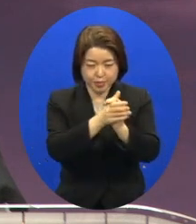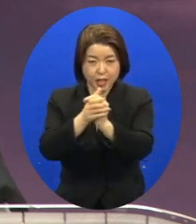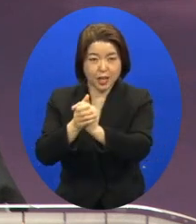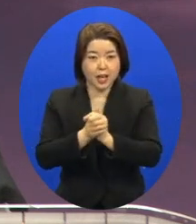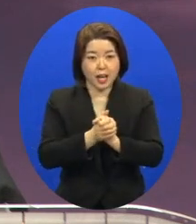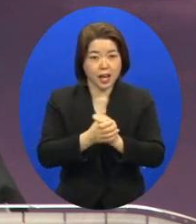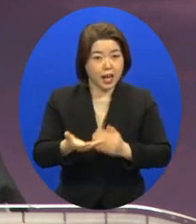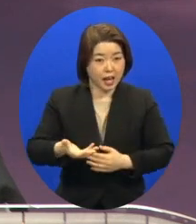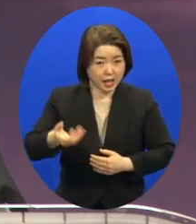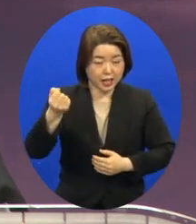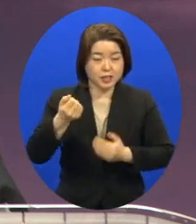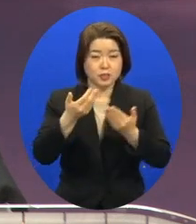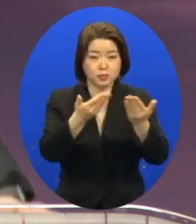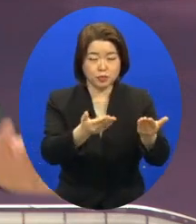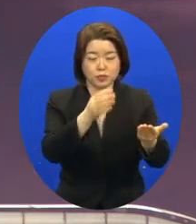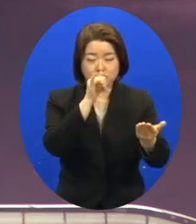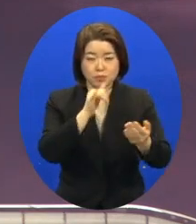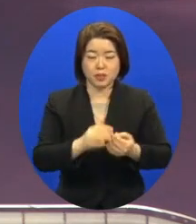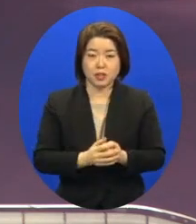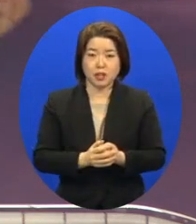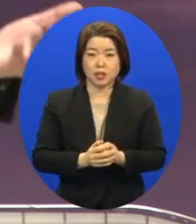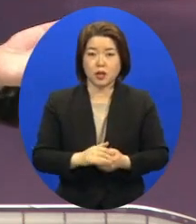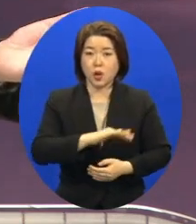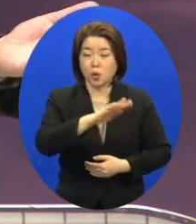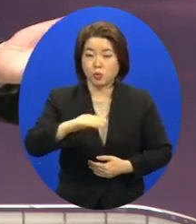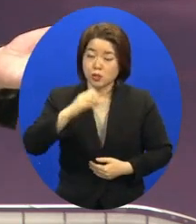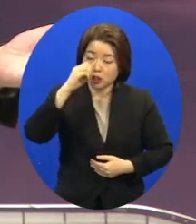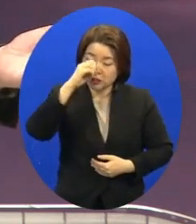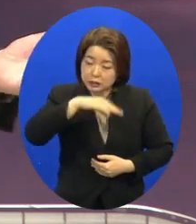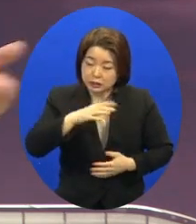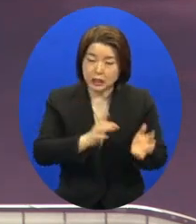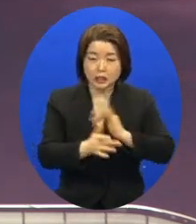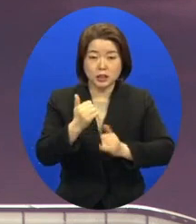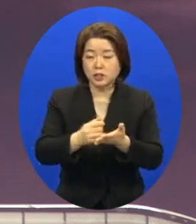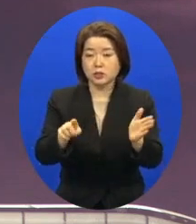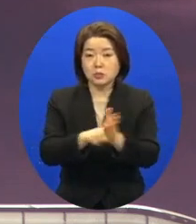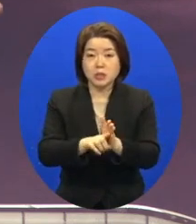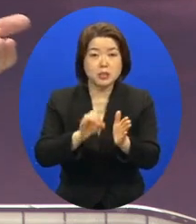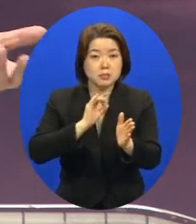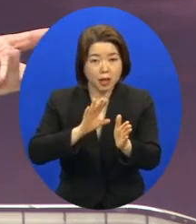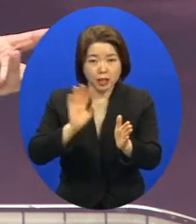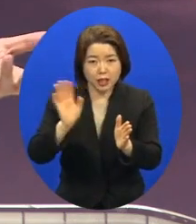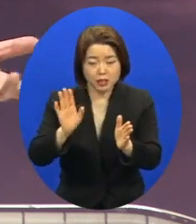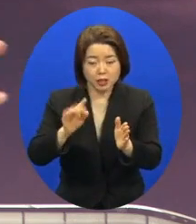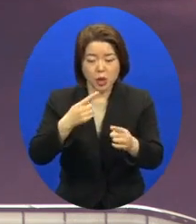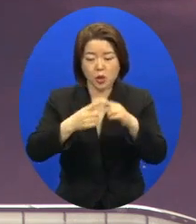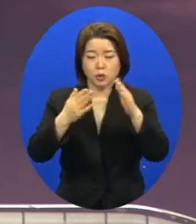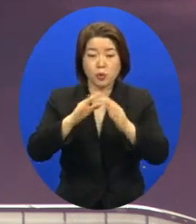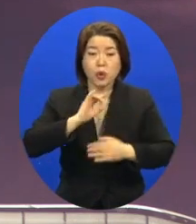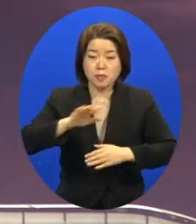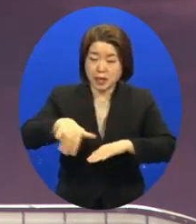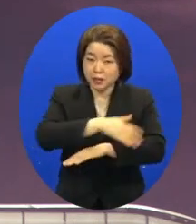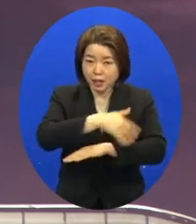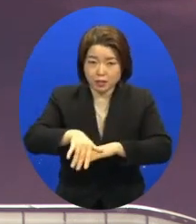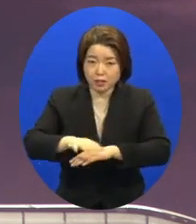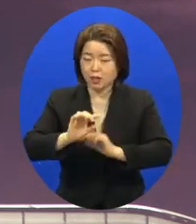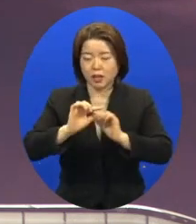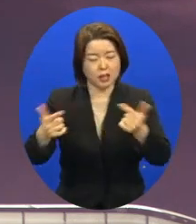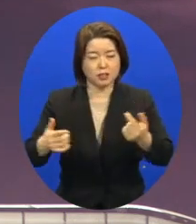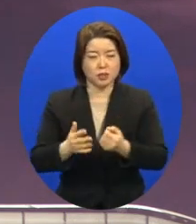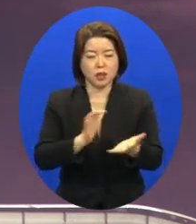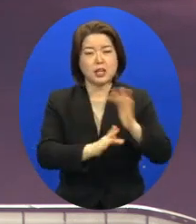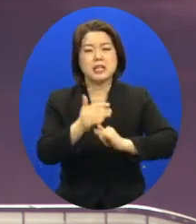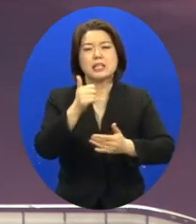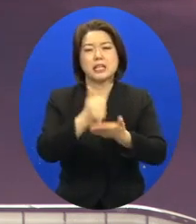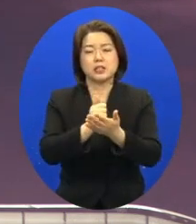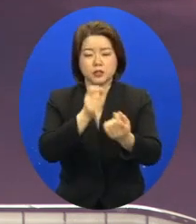가지게 하여 주셨습니다. 우리는 그저 예수 믿는 사람 아닙니다. 교회만 다니는 사람 아닙니다. 예수님과 친교를